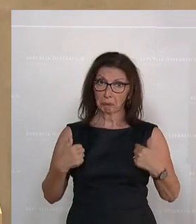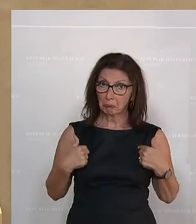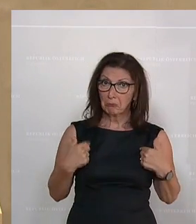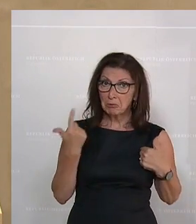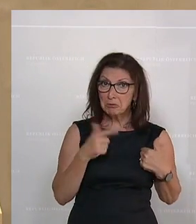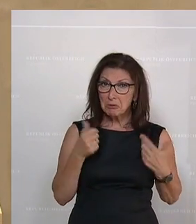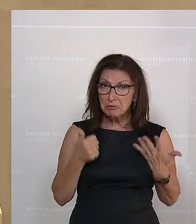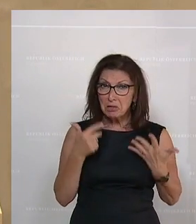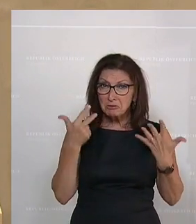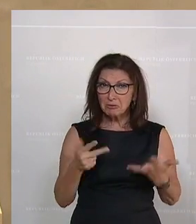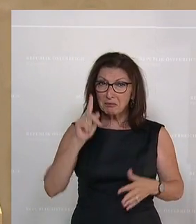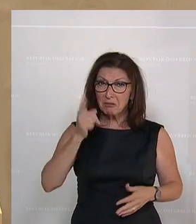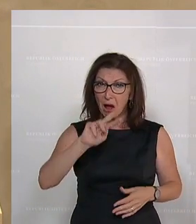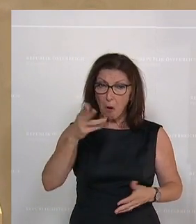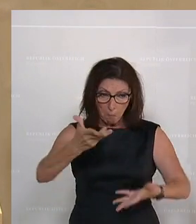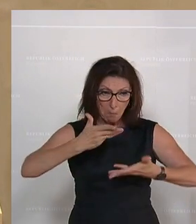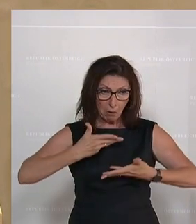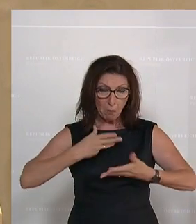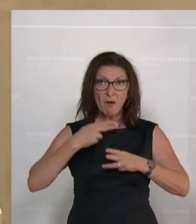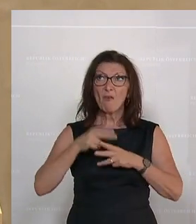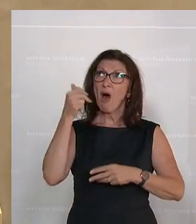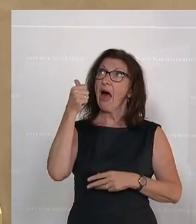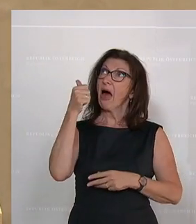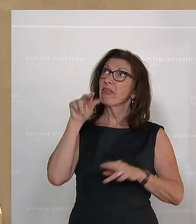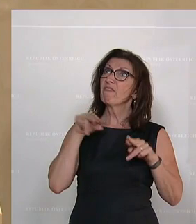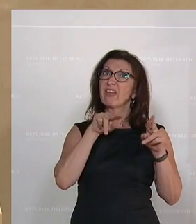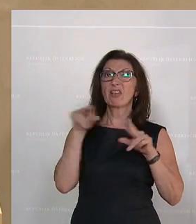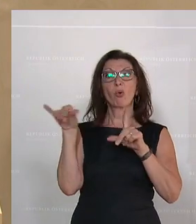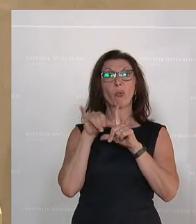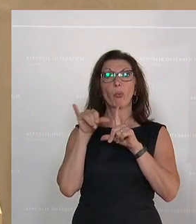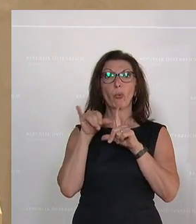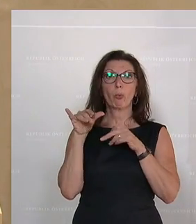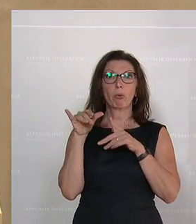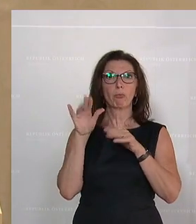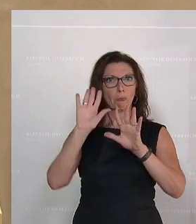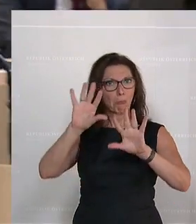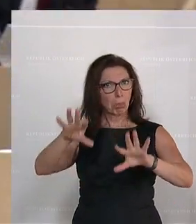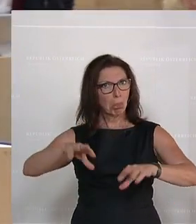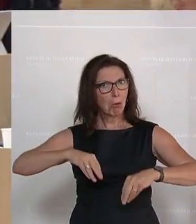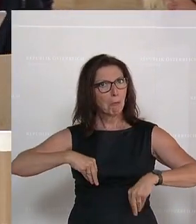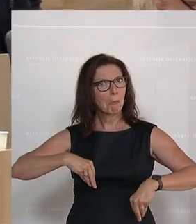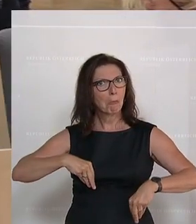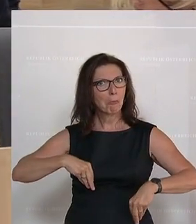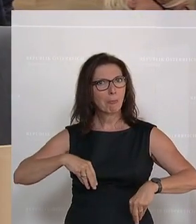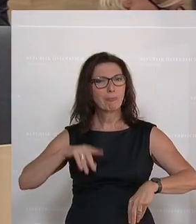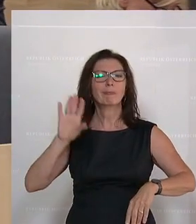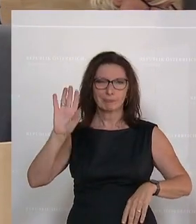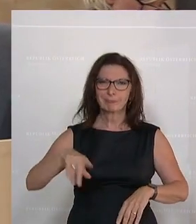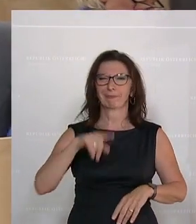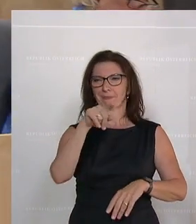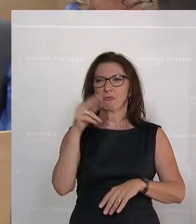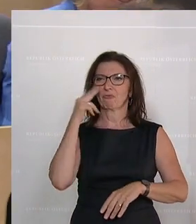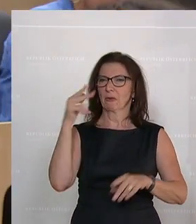286.000 euro bekommen würde dafür dass ich ein youtube video machen ich glaube ich würds nehmen und das haben sich die jungs bei jung von matt